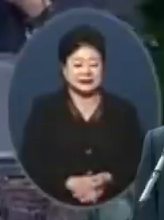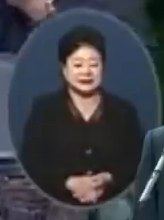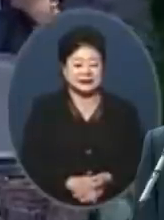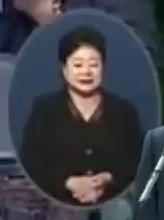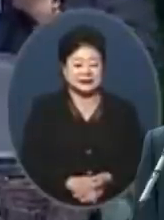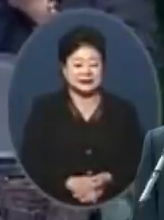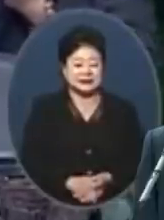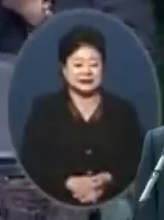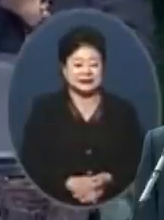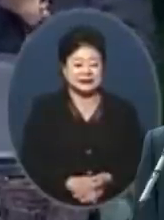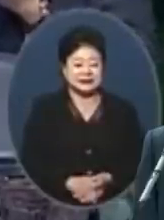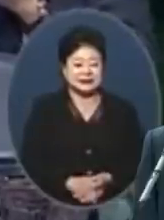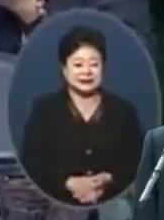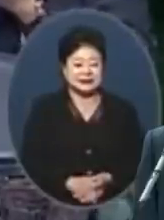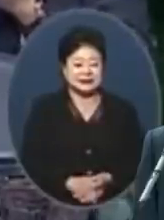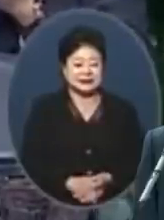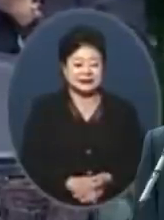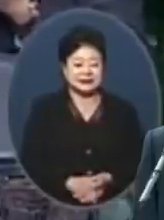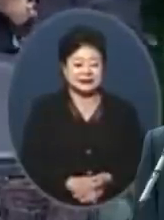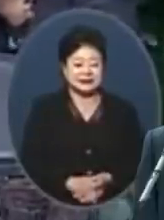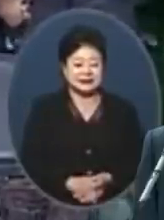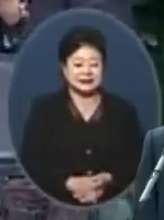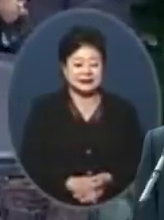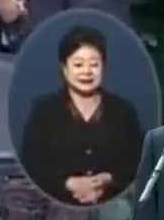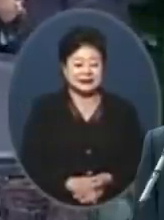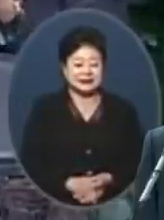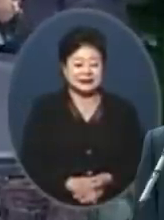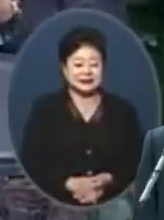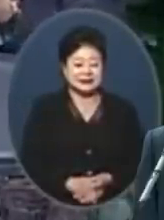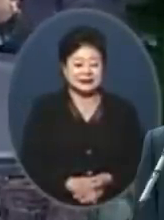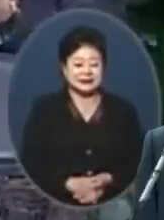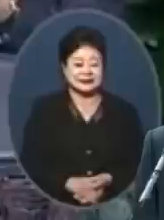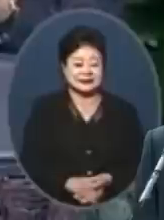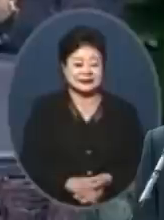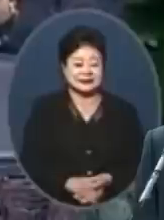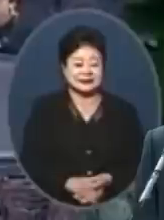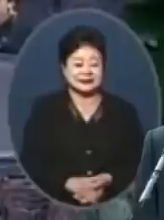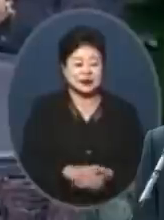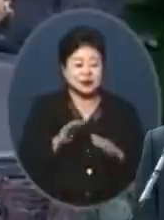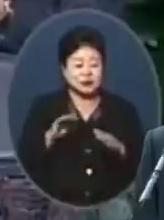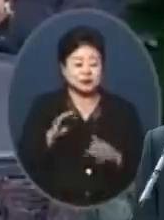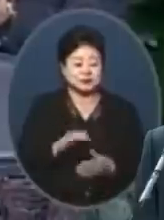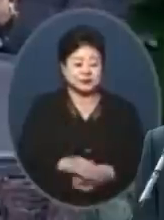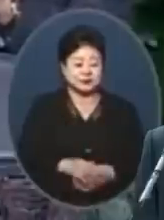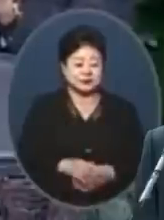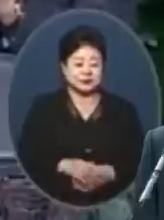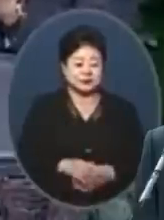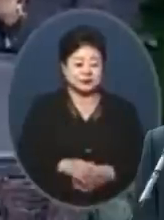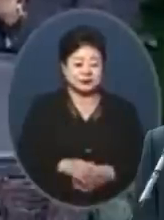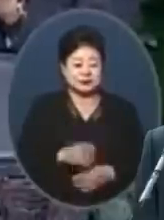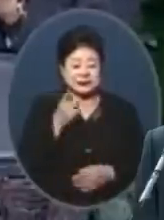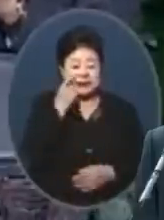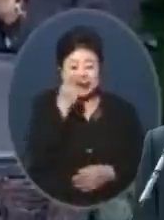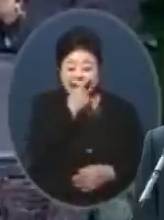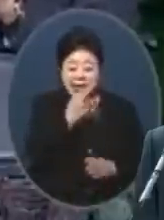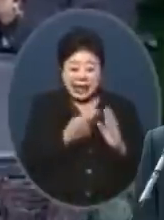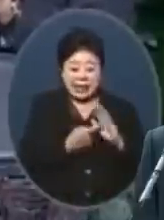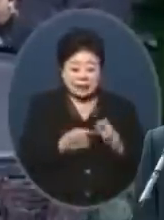don't have answers to prayers, then your faith will be weakened. 최근에 제가 놀라운 간증을